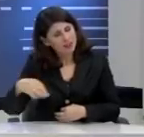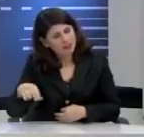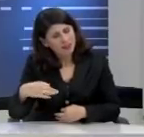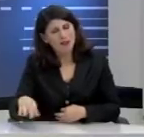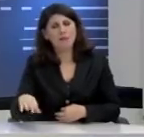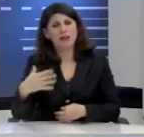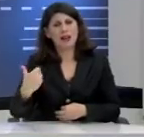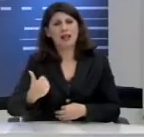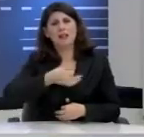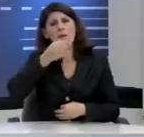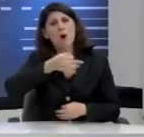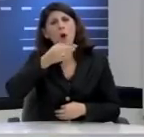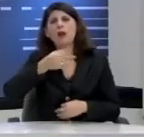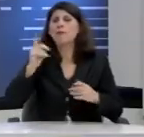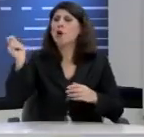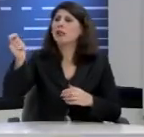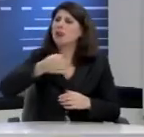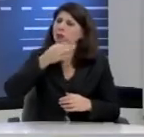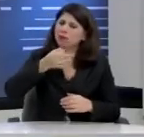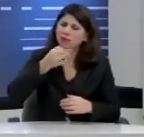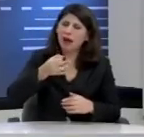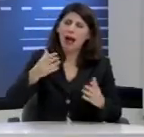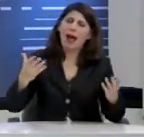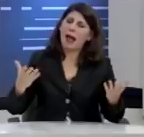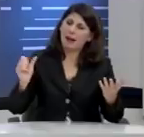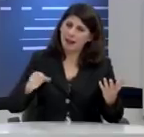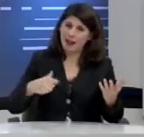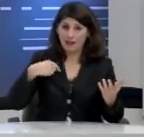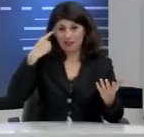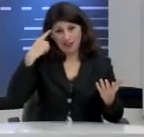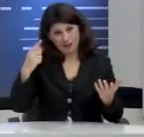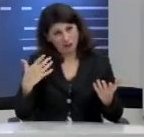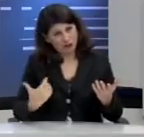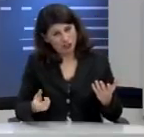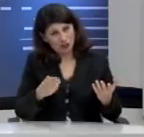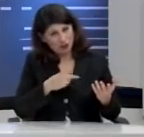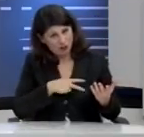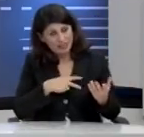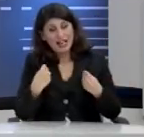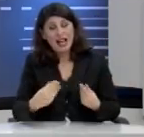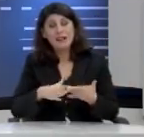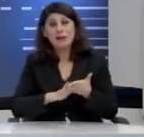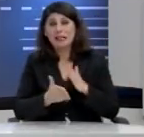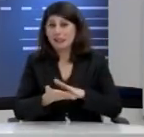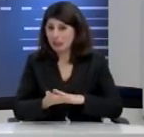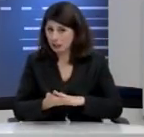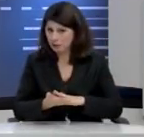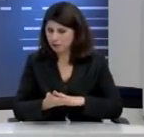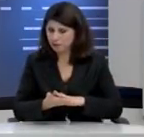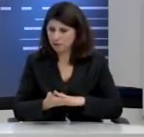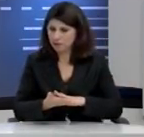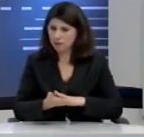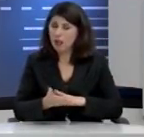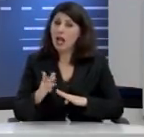έχετε κάποιο πολιτικό αφήγημα. Αλλά δεν νομίζω ότι συνιστά ορθή και καλή πρακτική το